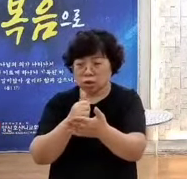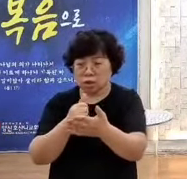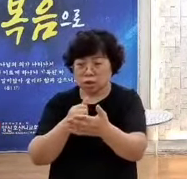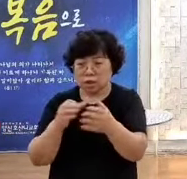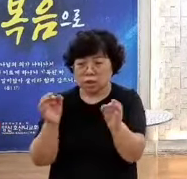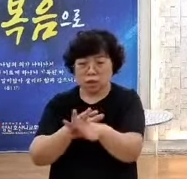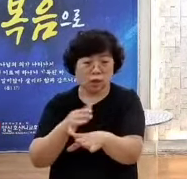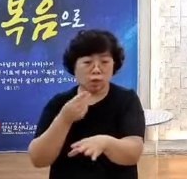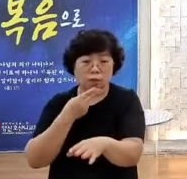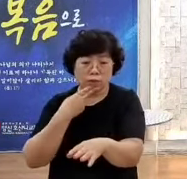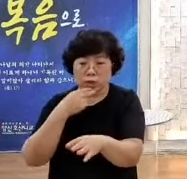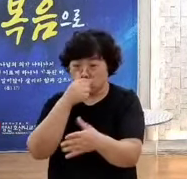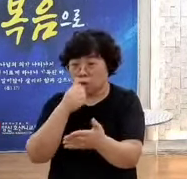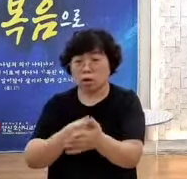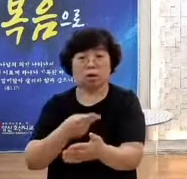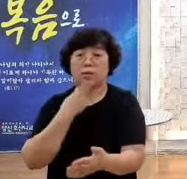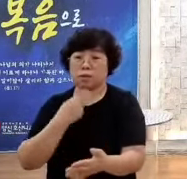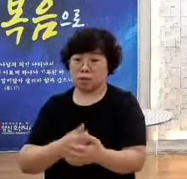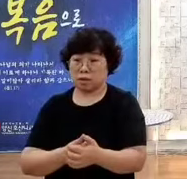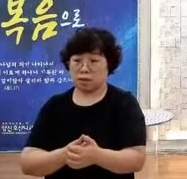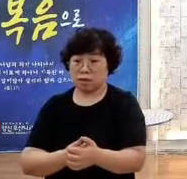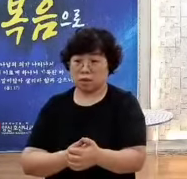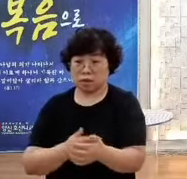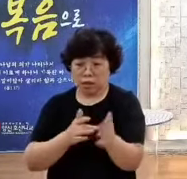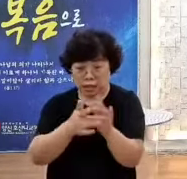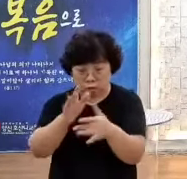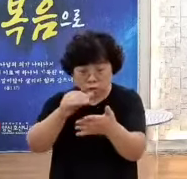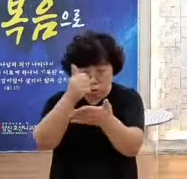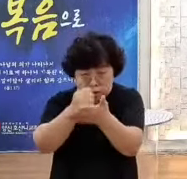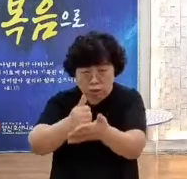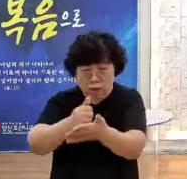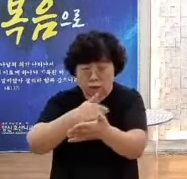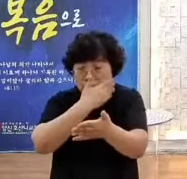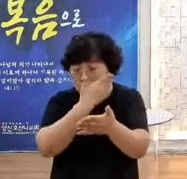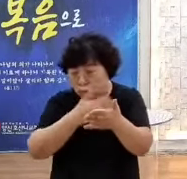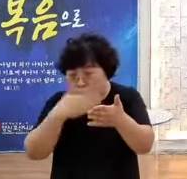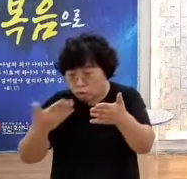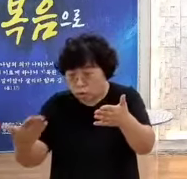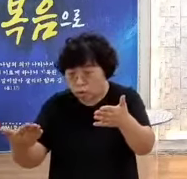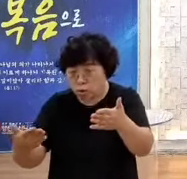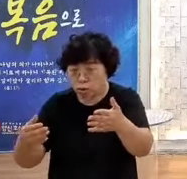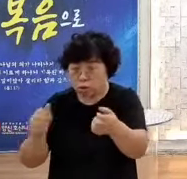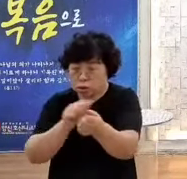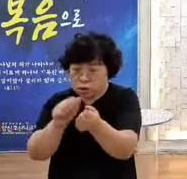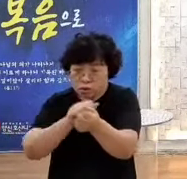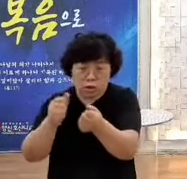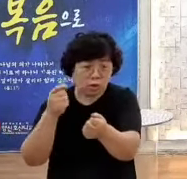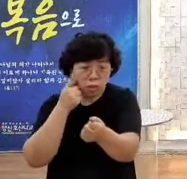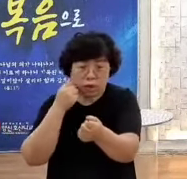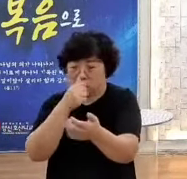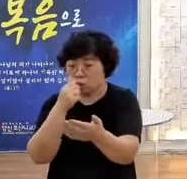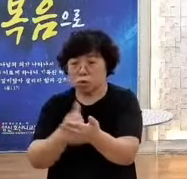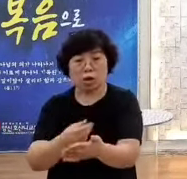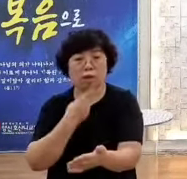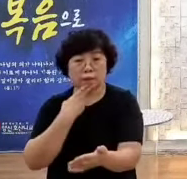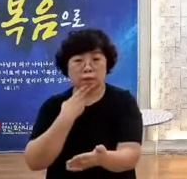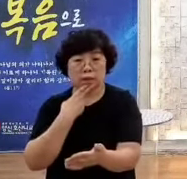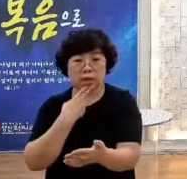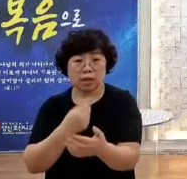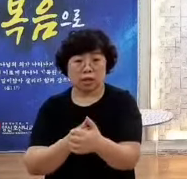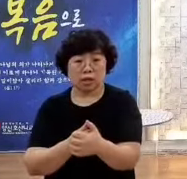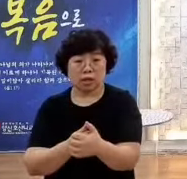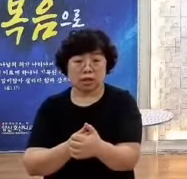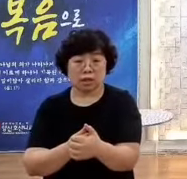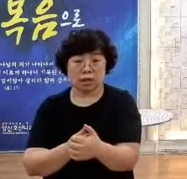믿으시기 바랍니다. 예수님의 보혈이 우리의 그 어떤 죄도, 더러운 죄도 다 사하신다. 이게 이